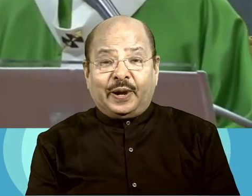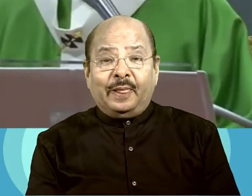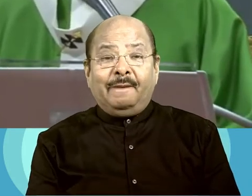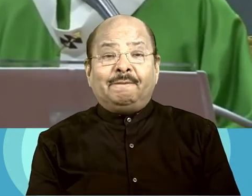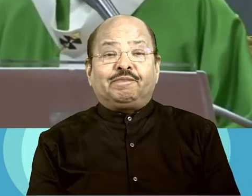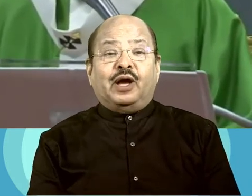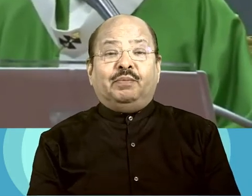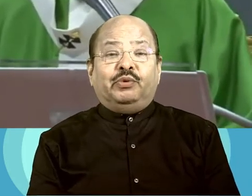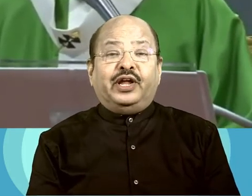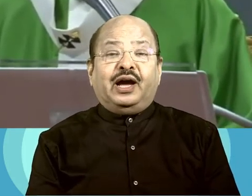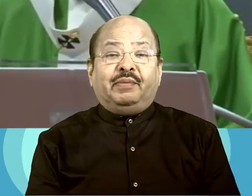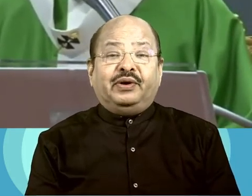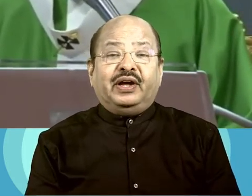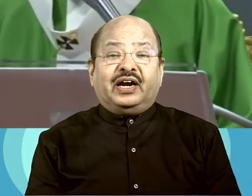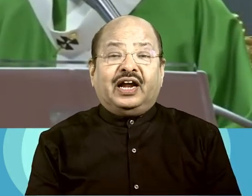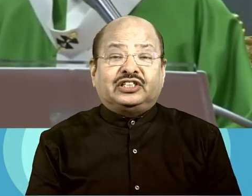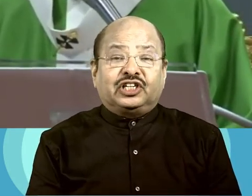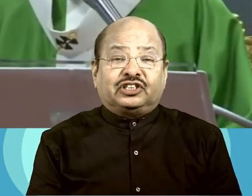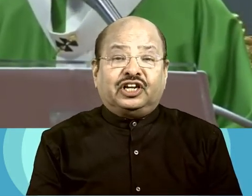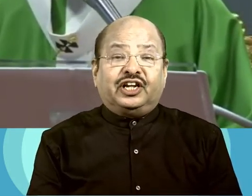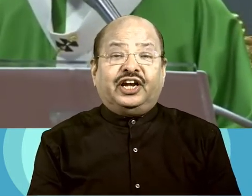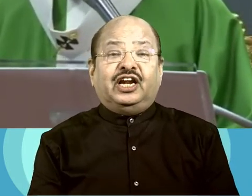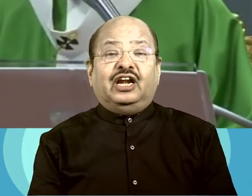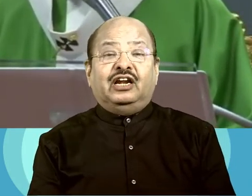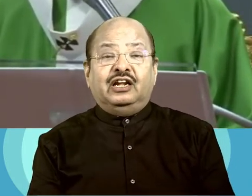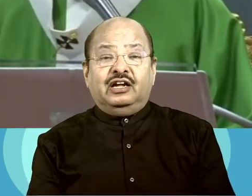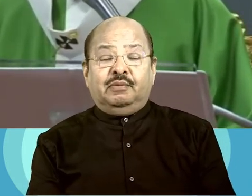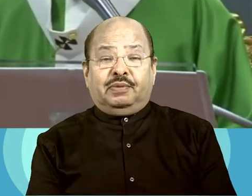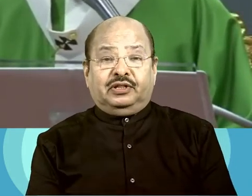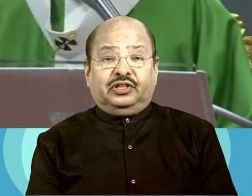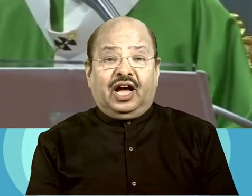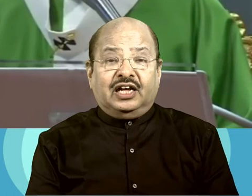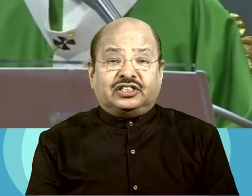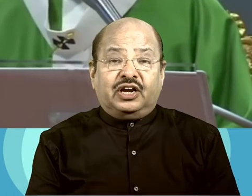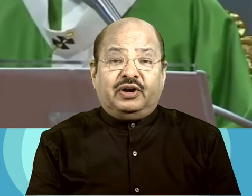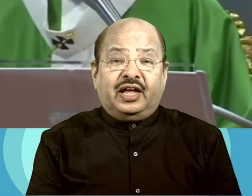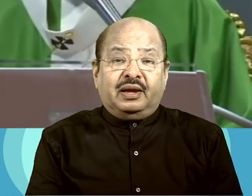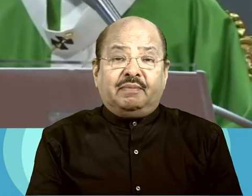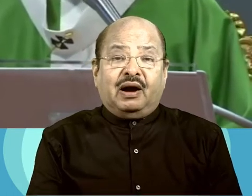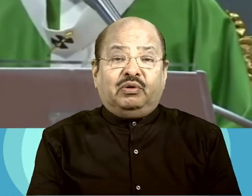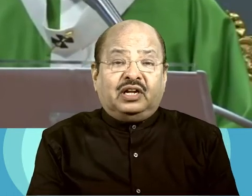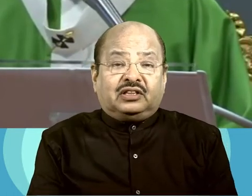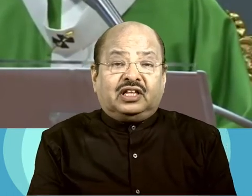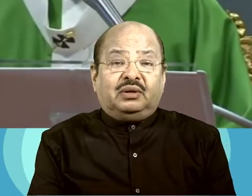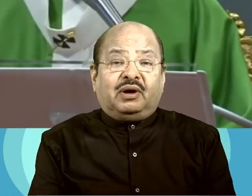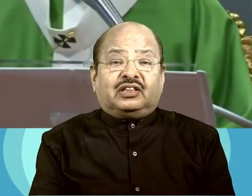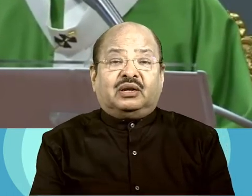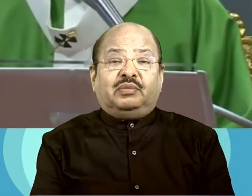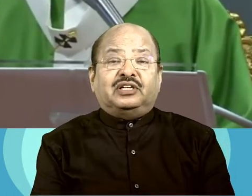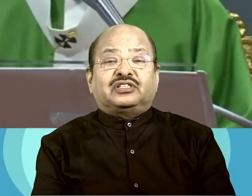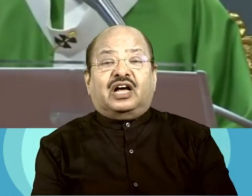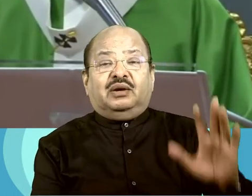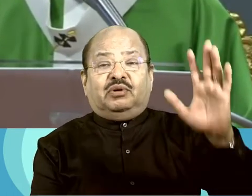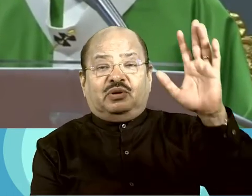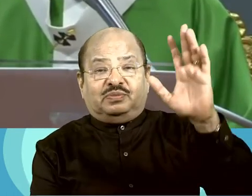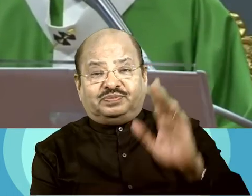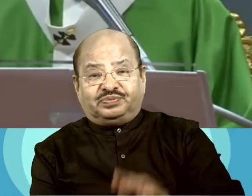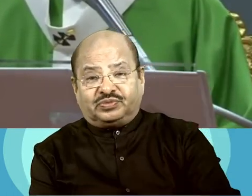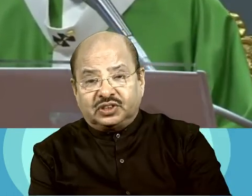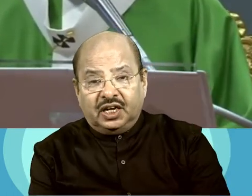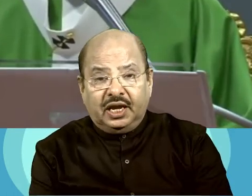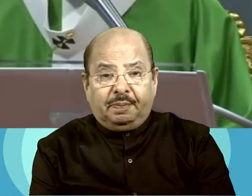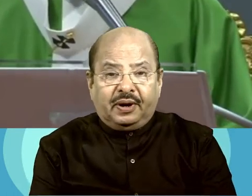ജനതയെ, നമ്മുടെ അമ്മയുടെ കടാക്ഷത്തിൻ കീഴിൽ പ്രത്യാശയുടെ മൗനത്തിന് മാത്രമേ